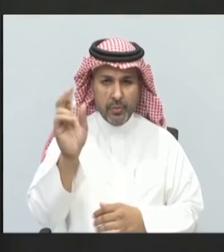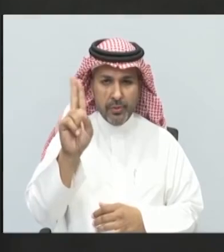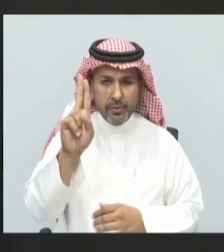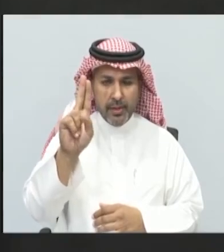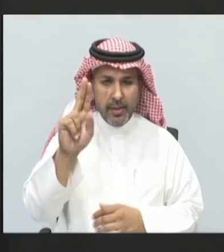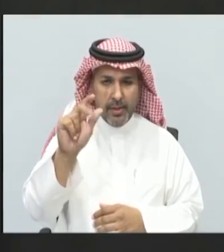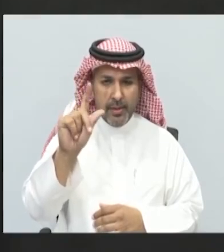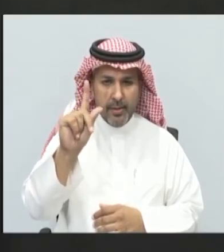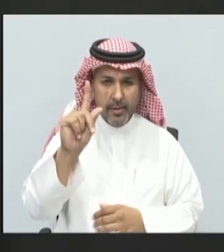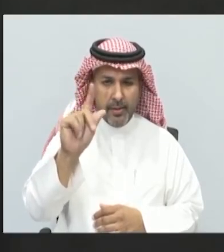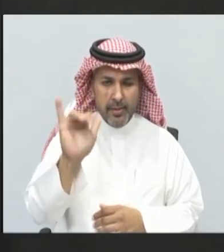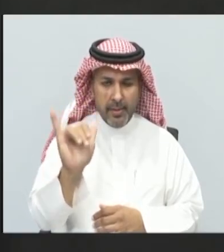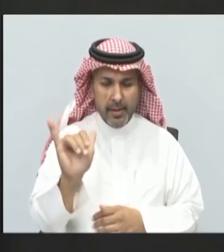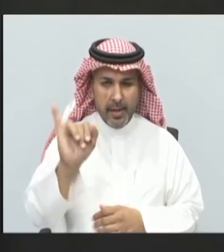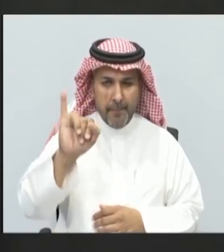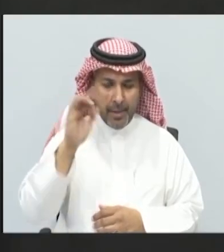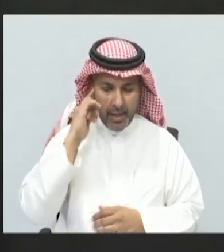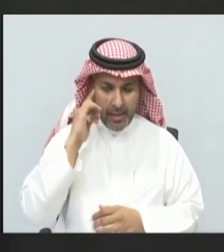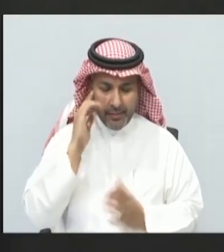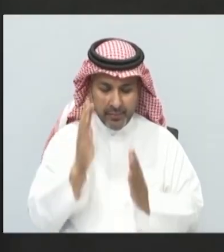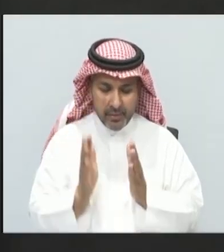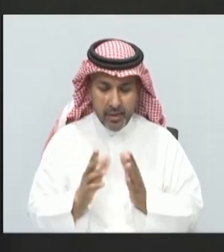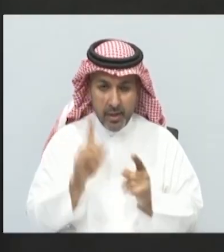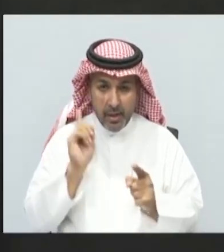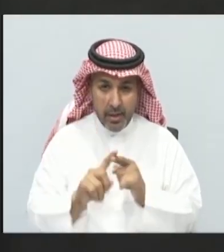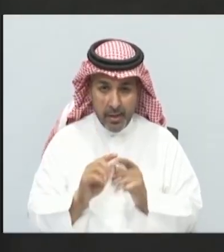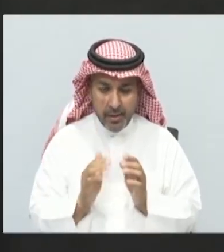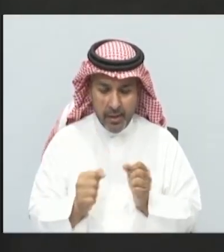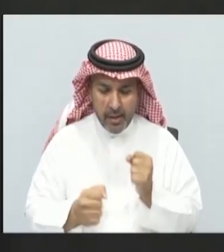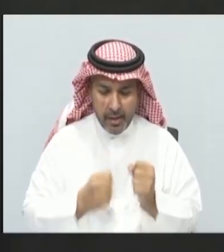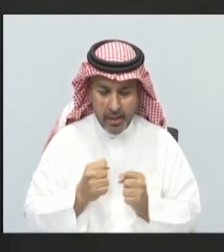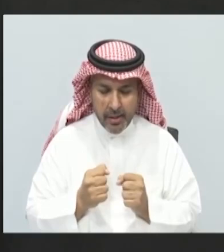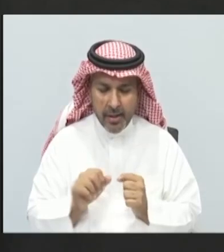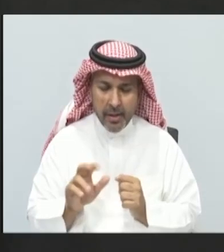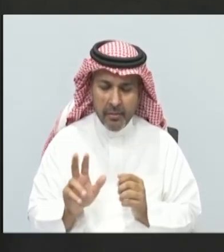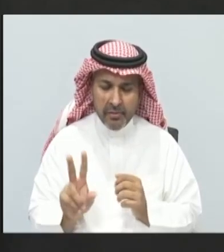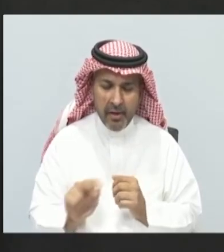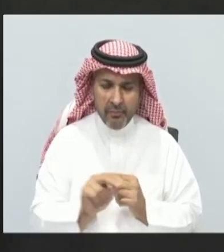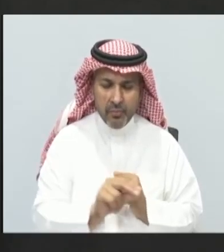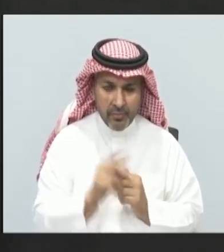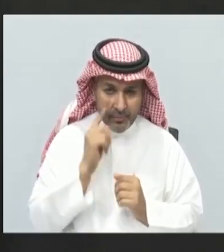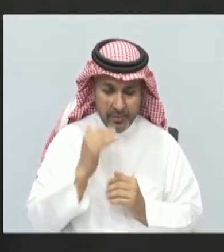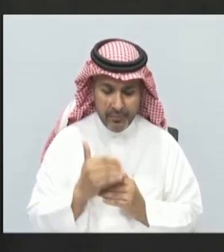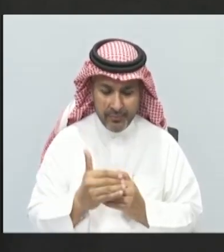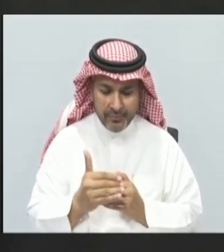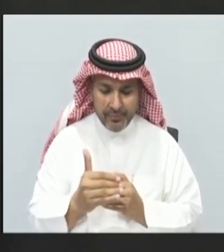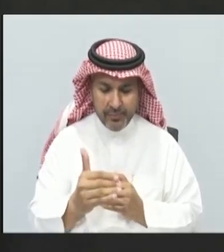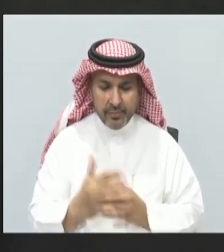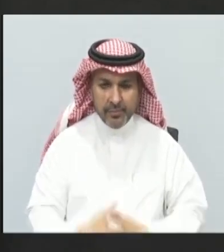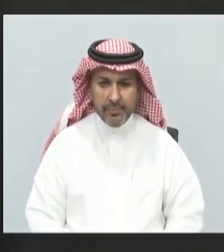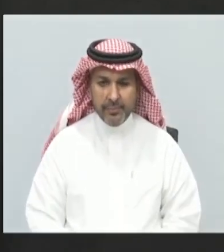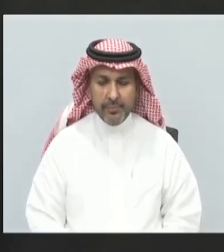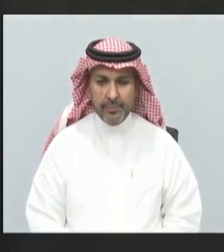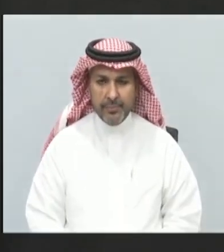الحركه واستنتج اناها من خلال اجراء التجربه كذلك اذا اذا التجربه لدينا يعني نسبه الخ خطا فيها قليله جدا